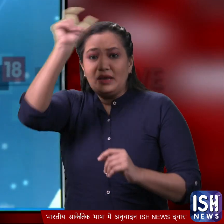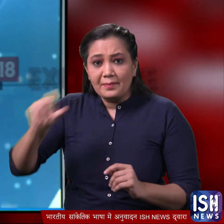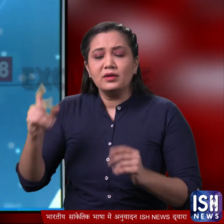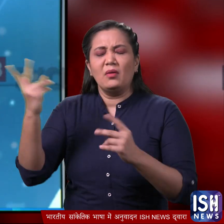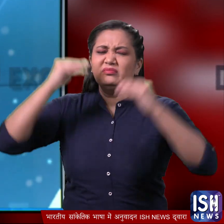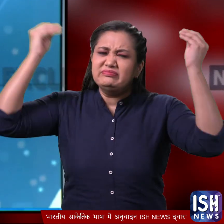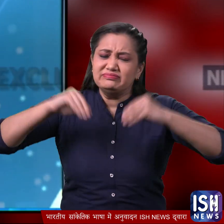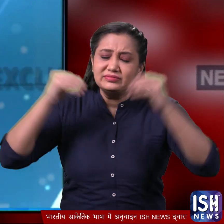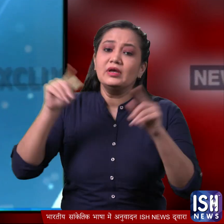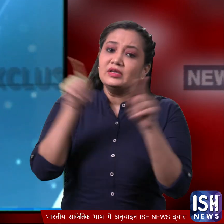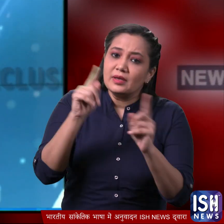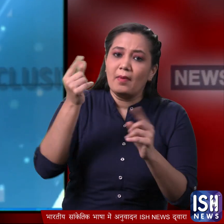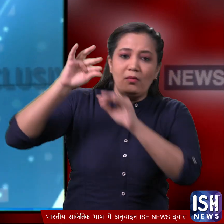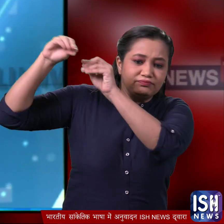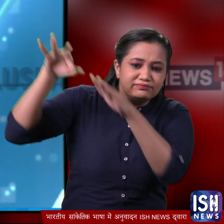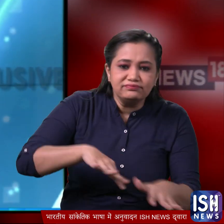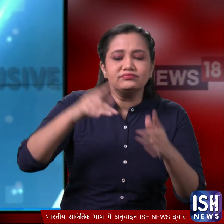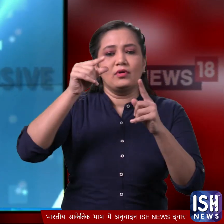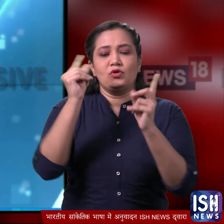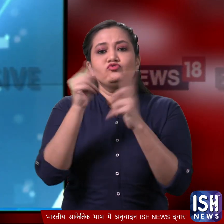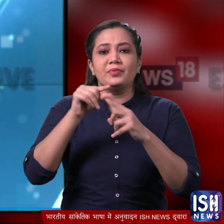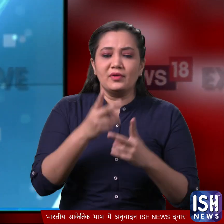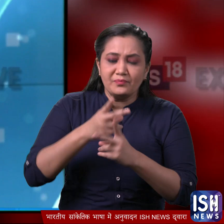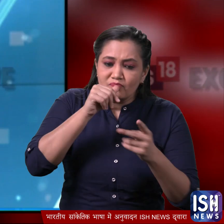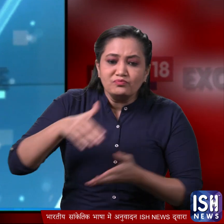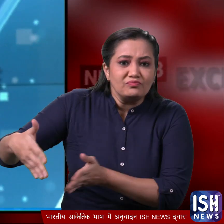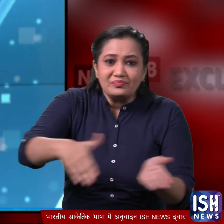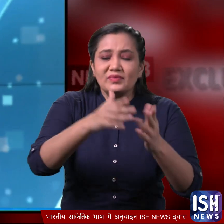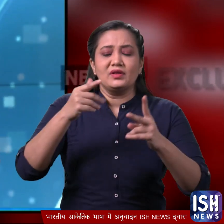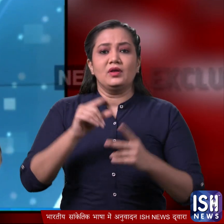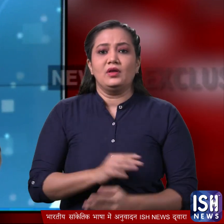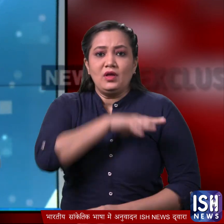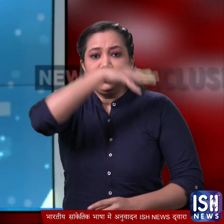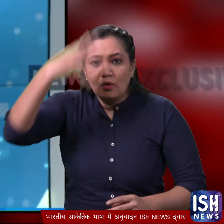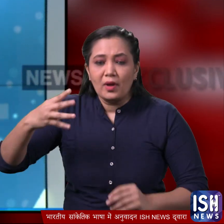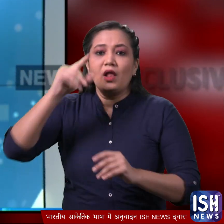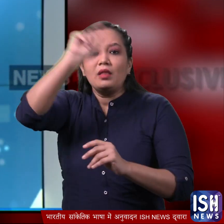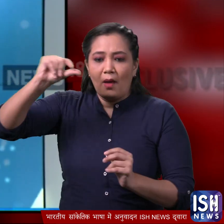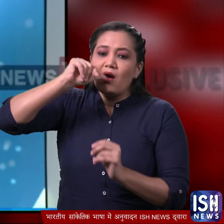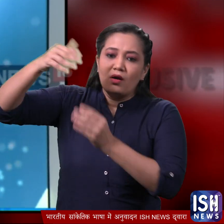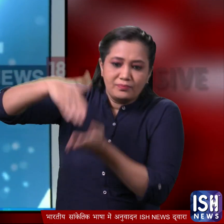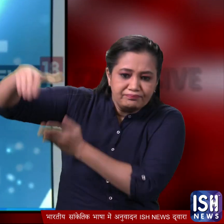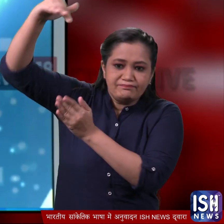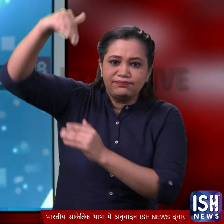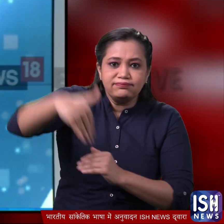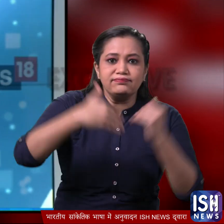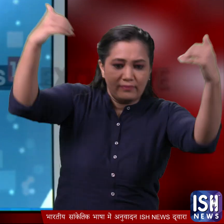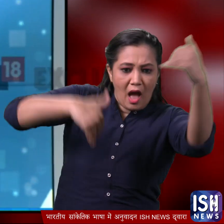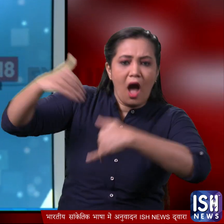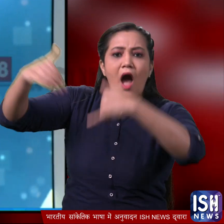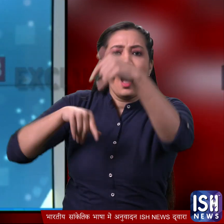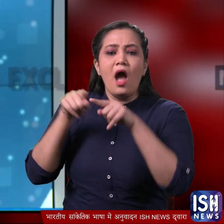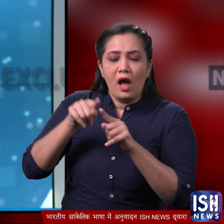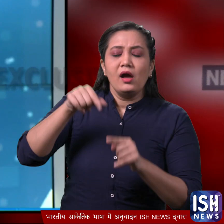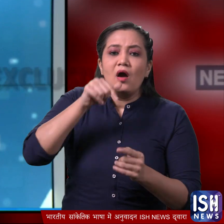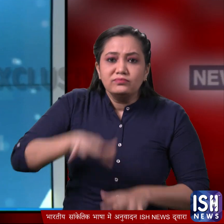बरपाया था, उसी का असर अब पश्चिम और मध्य यूपी के लोगों को भुगतना पड़ रहा है, क्योंकि यूपी में सारी नदियां उत्तराखंड और नेपाल से ही आती हैं, जो बारिश के बाद उफान